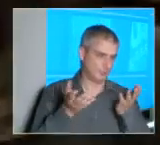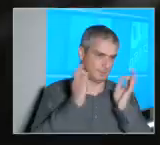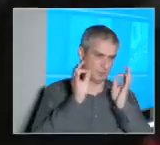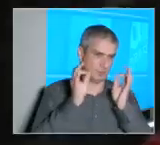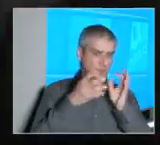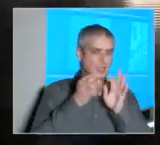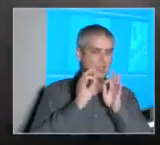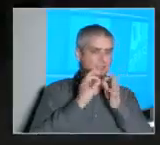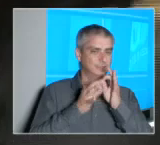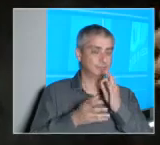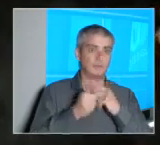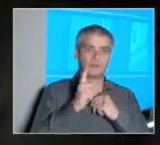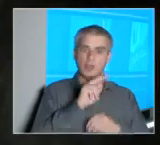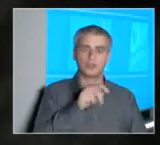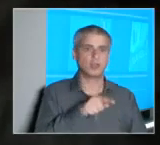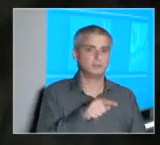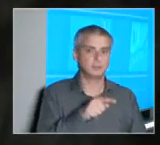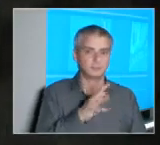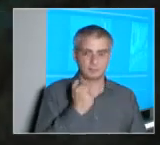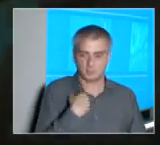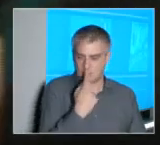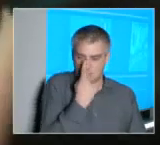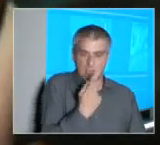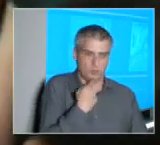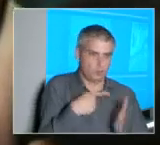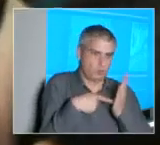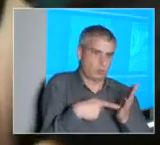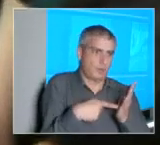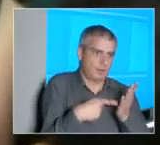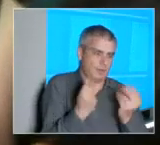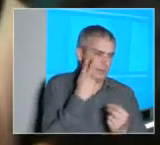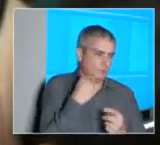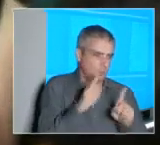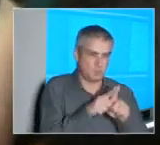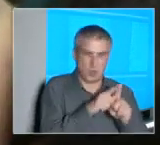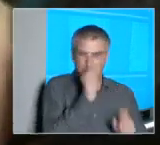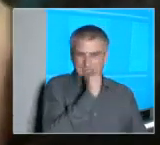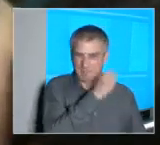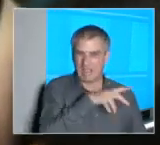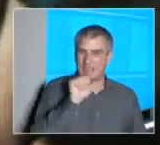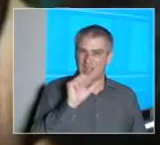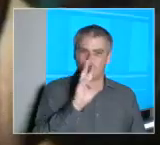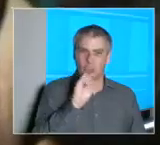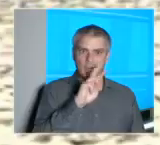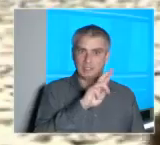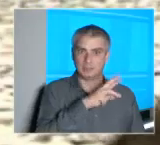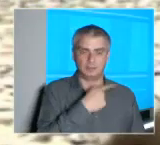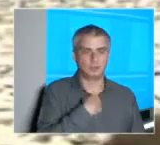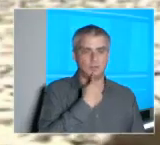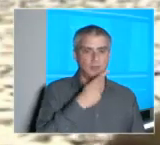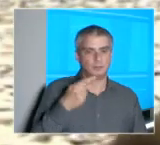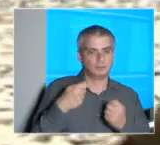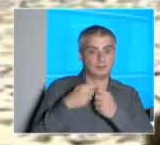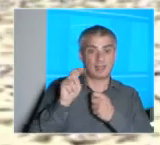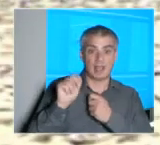במיוחד ברשת ספציפית, והעניין כאן הוא שכשראינו, למשל, דברים בזויים כמו של אפרים שמיר, אז כשאני מייחס את זה לנחמה